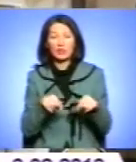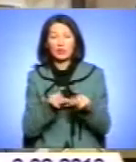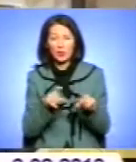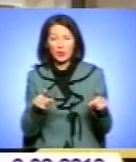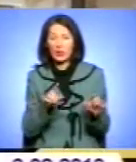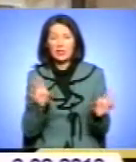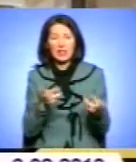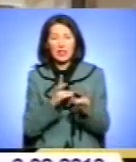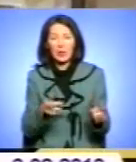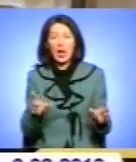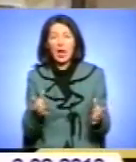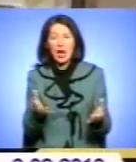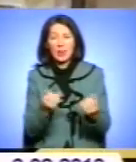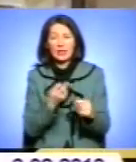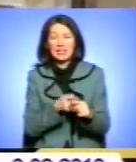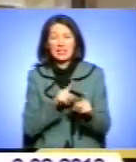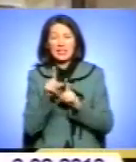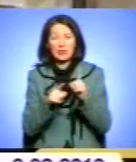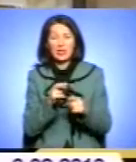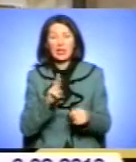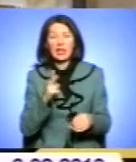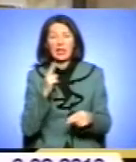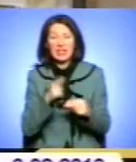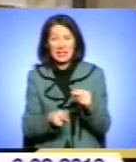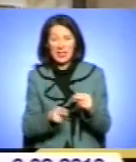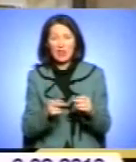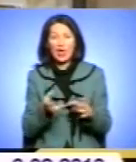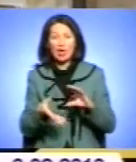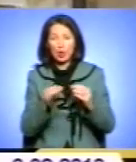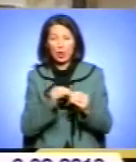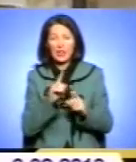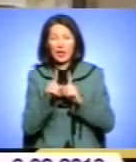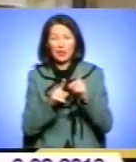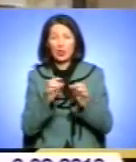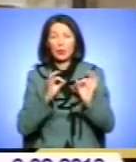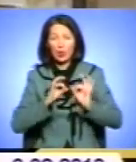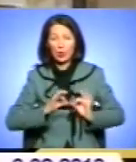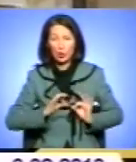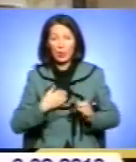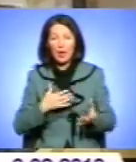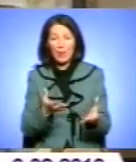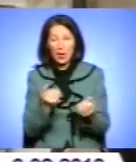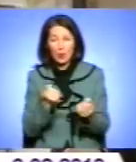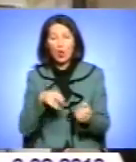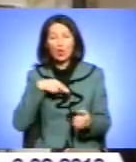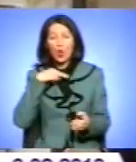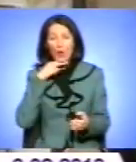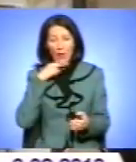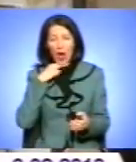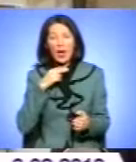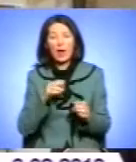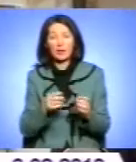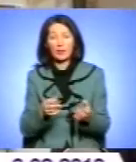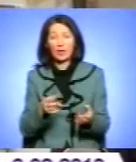сприймати ці зміни як кінцевий результат реформи прокуратури. Ми беремо до уваги рекомендації Венеціанської комісії і впевнені,